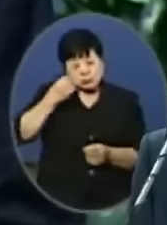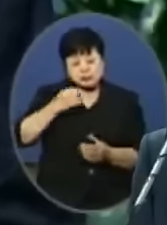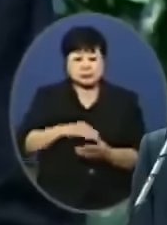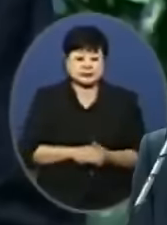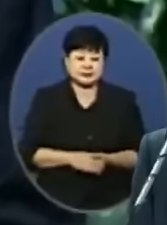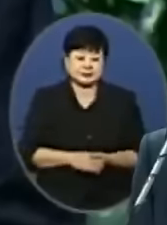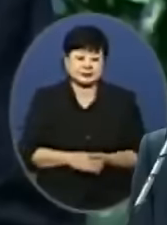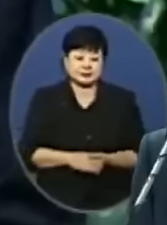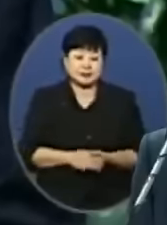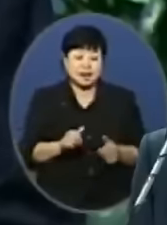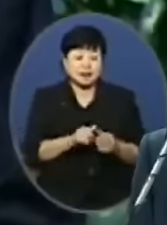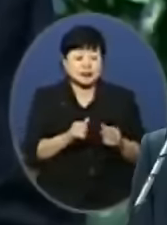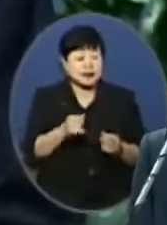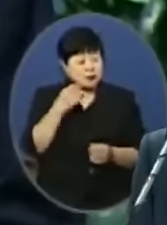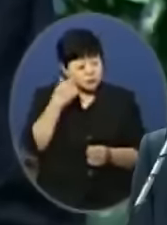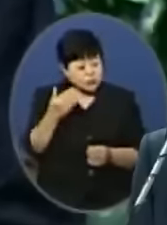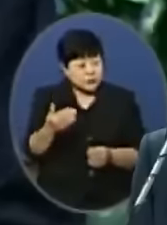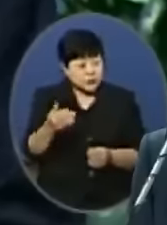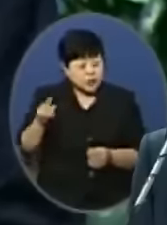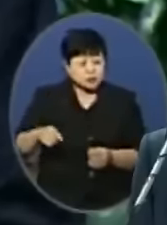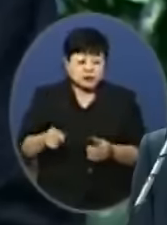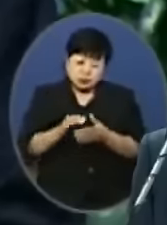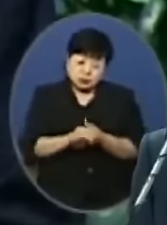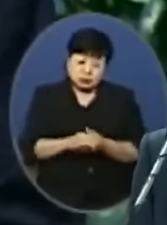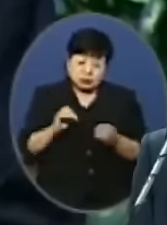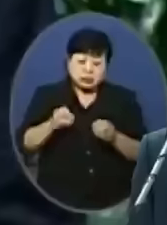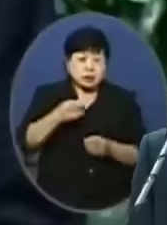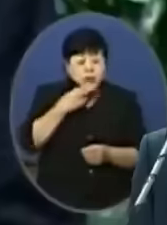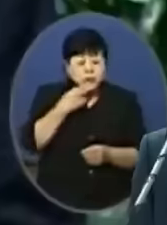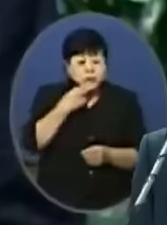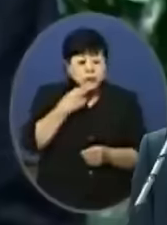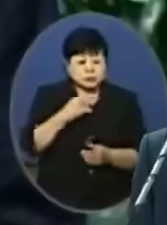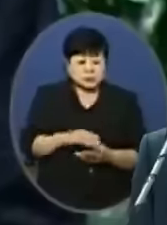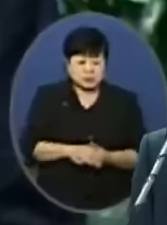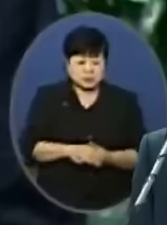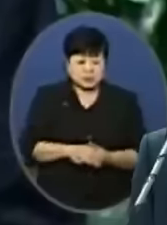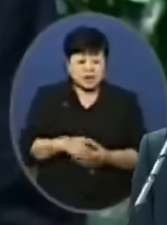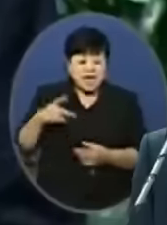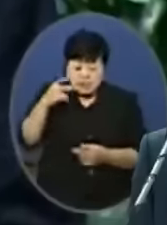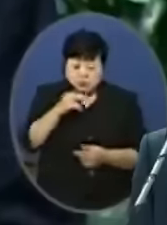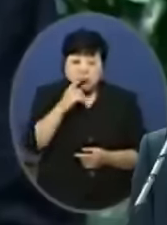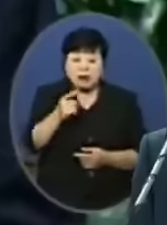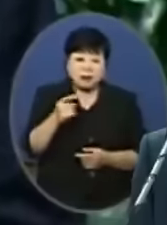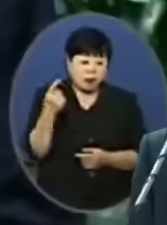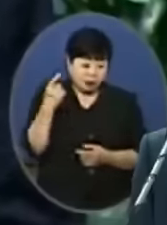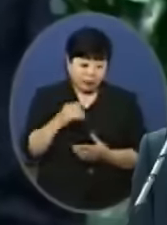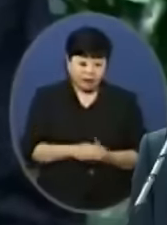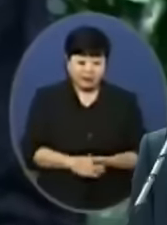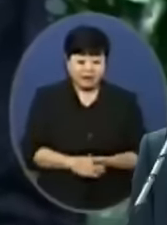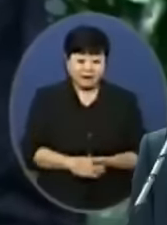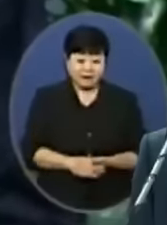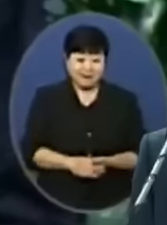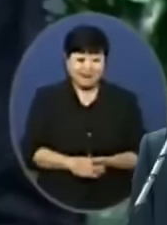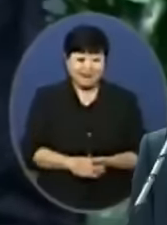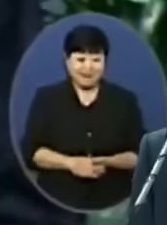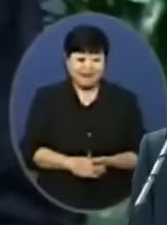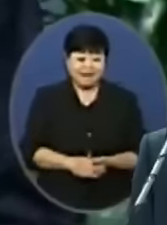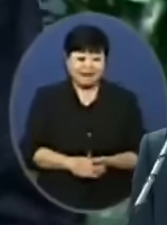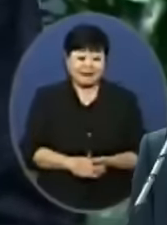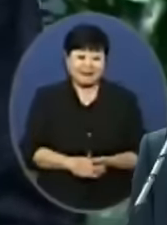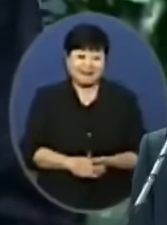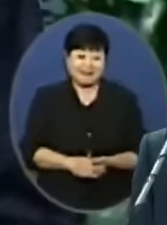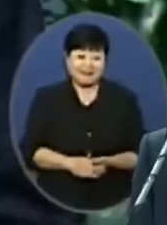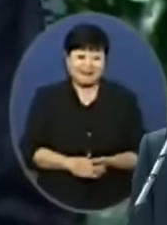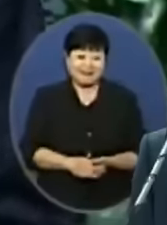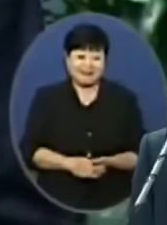그래서 옆에 있는 사람 보고 하루 종일 기도해도 별로 응답이 없는데 금식을 하라 그러던데. 이제는